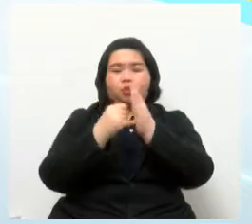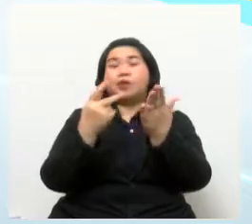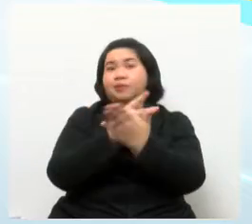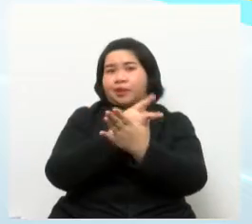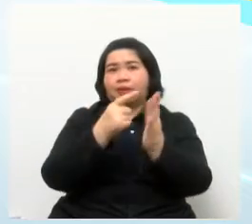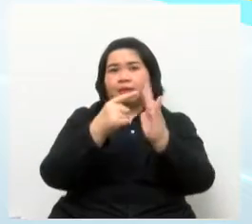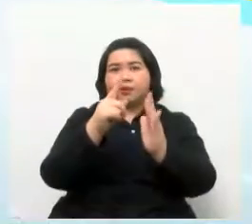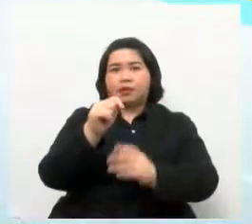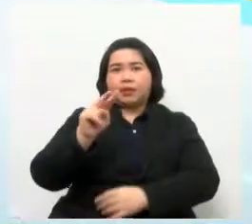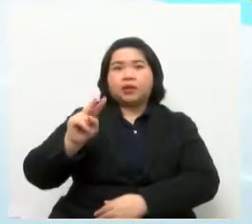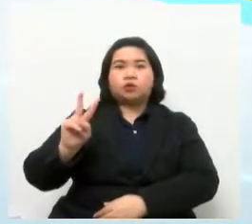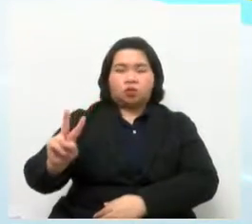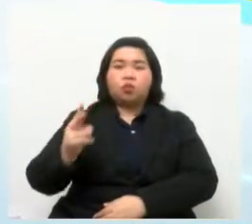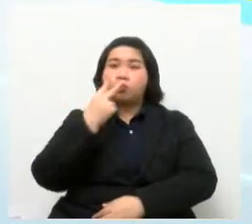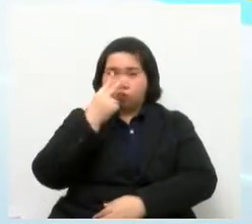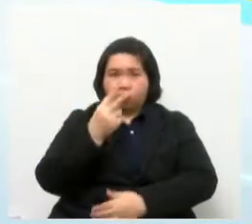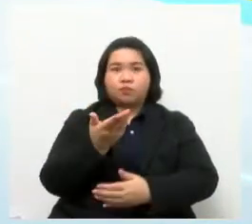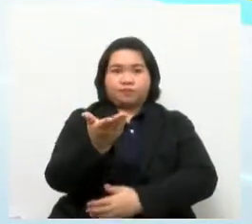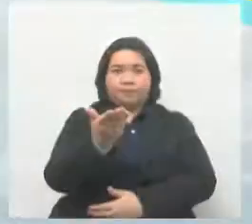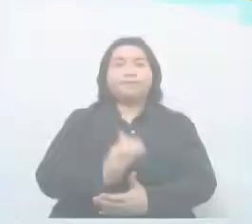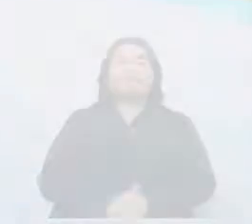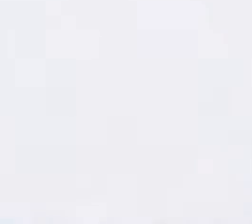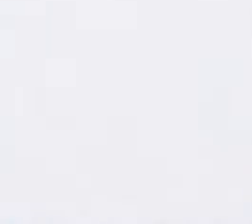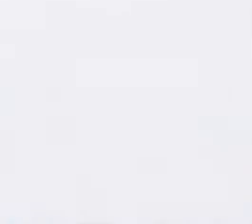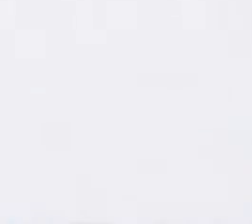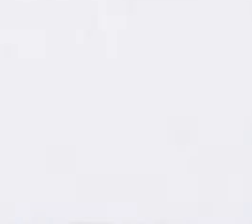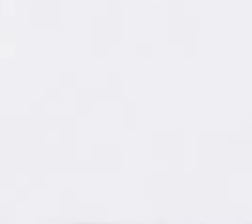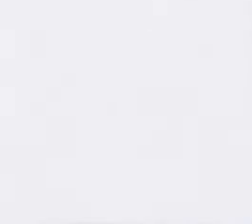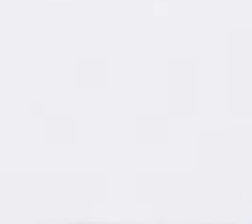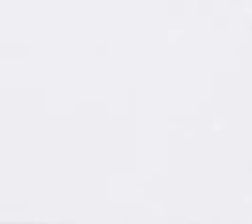2เรื่องราวจะเป็นอย่างไรนั้นไปติดตามรับชมกันค่ะ